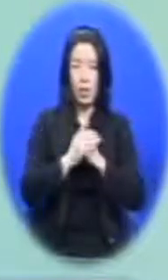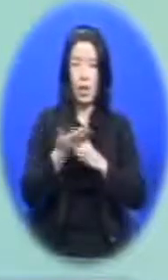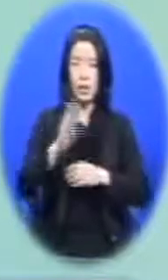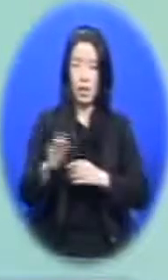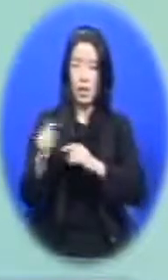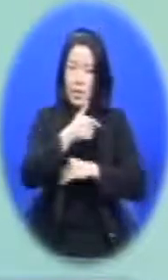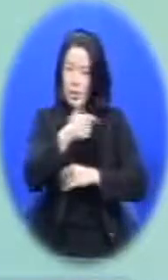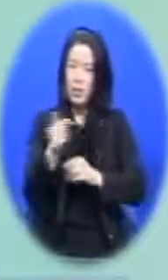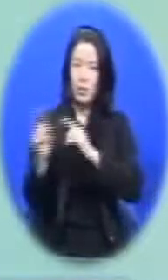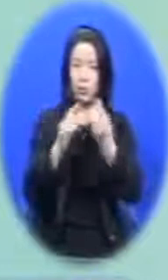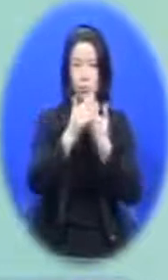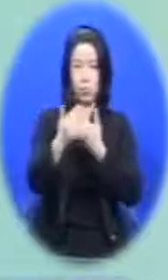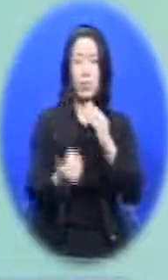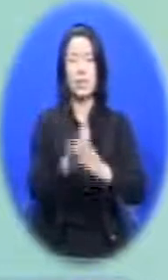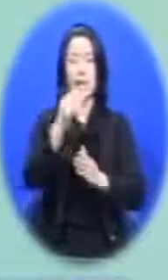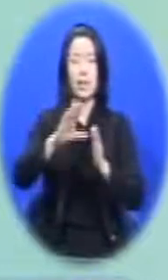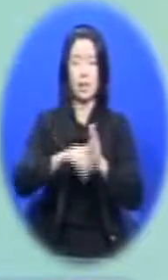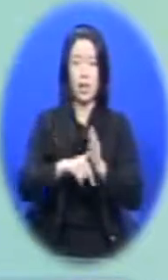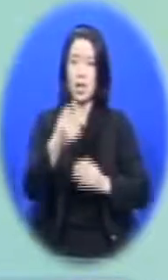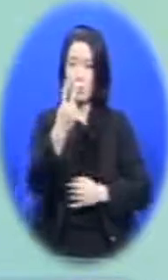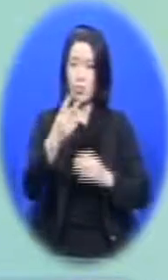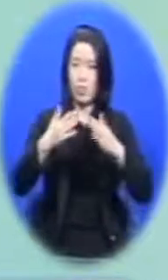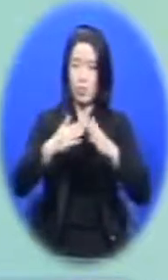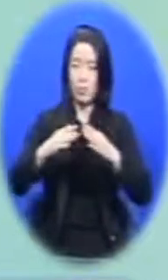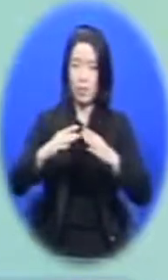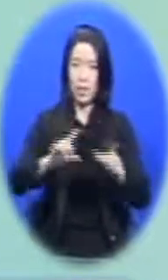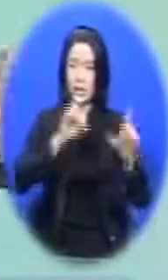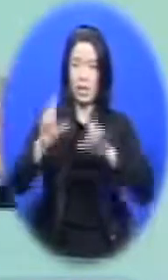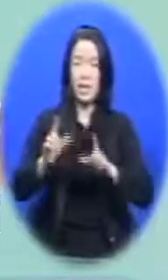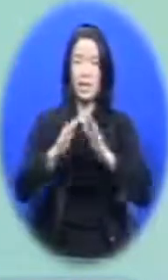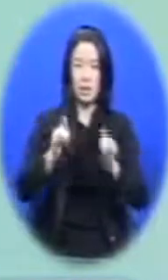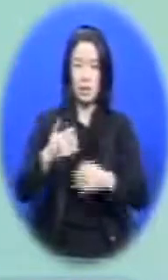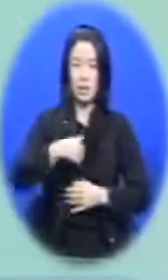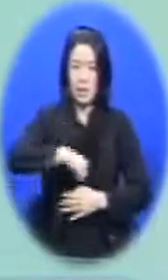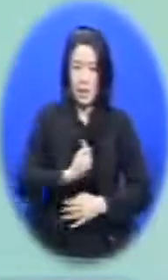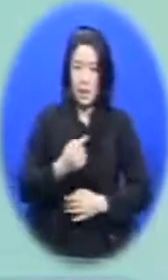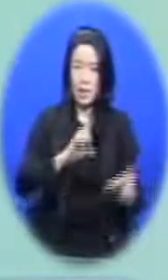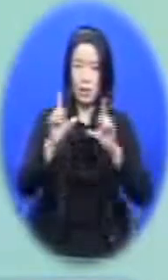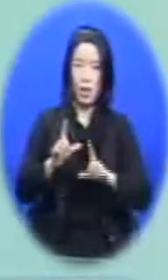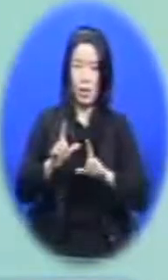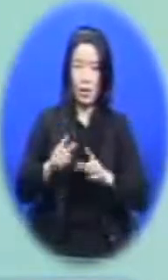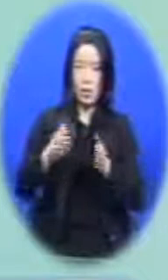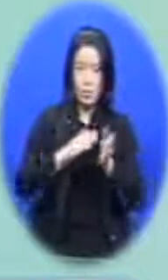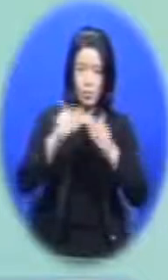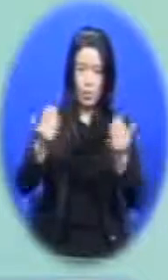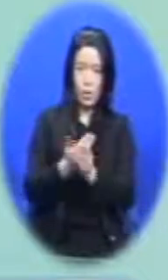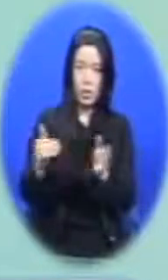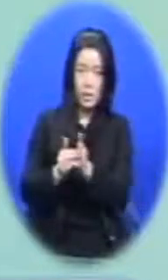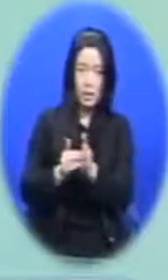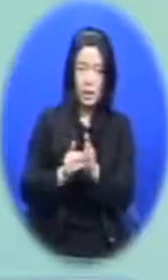일어나면서 이 두 집 살림 하던 남자들이 자기 생활을 정리하고 본 부인에게로